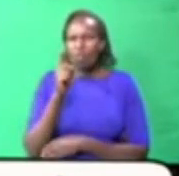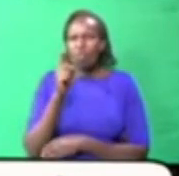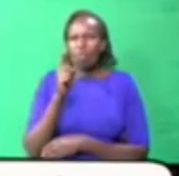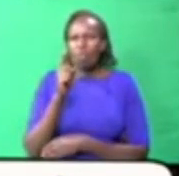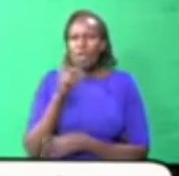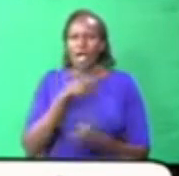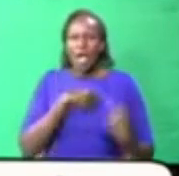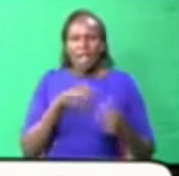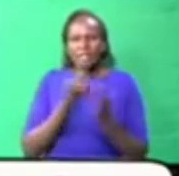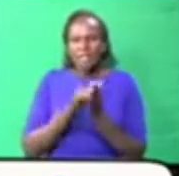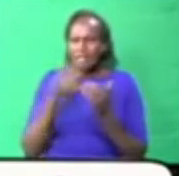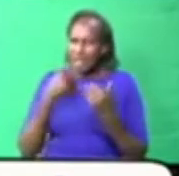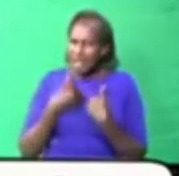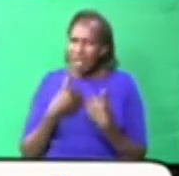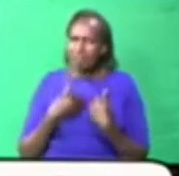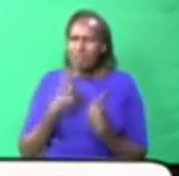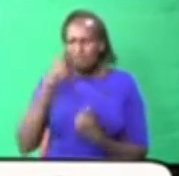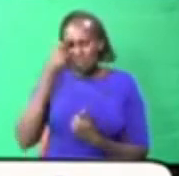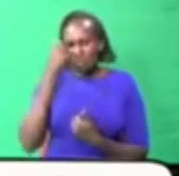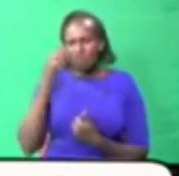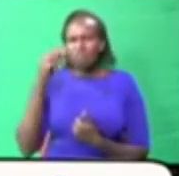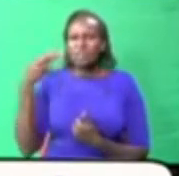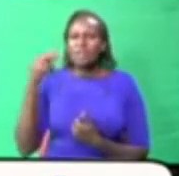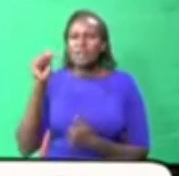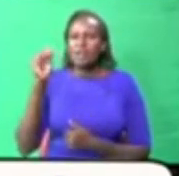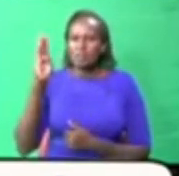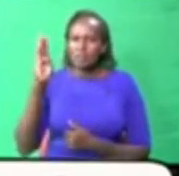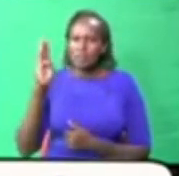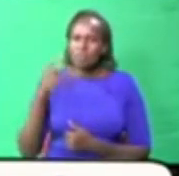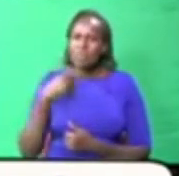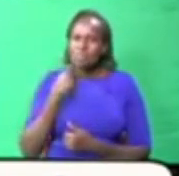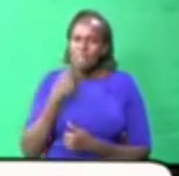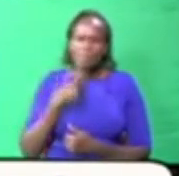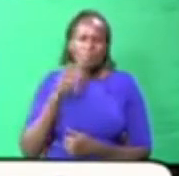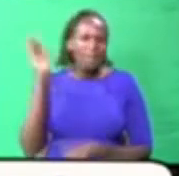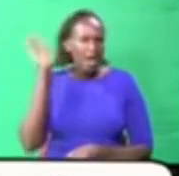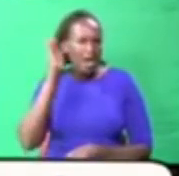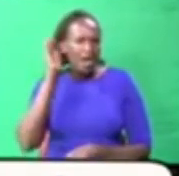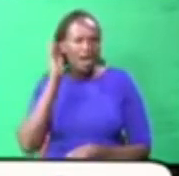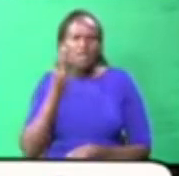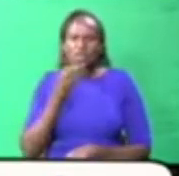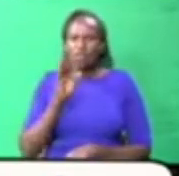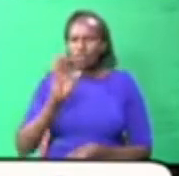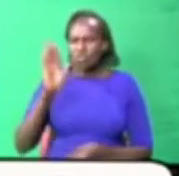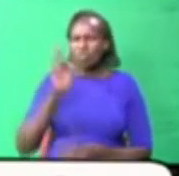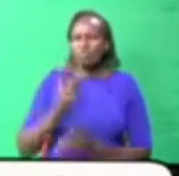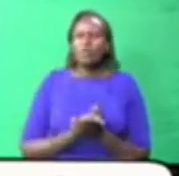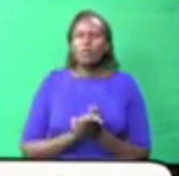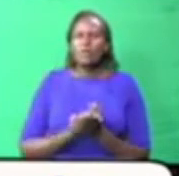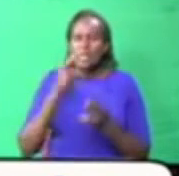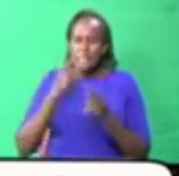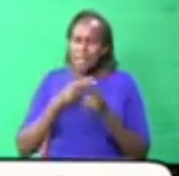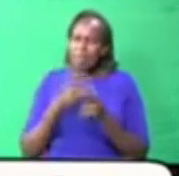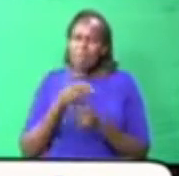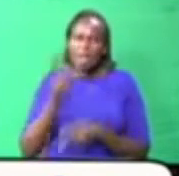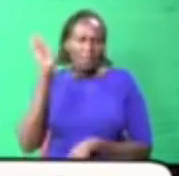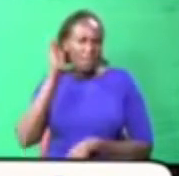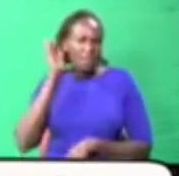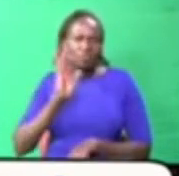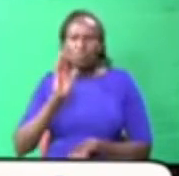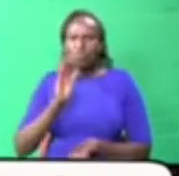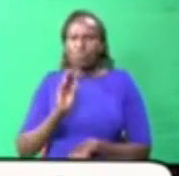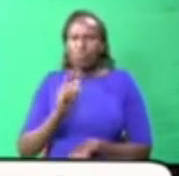had. Mad Habakkuk, alikuwa anamwambia God, I have heard of your fame. I have heard of your wonderful